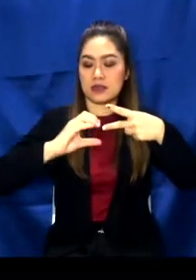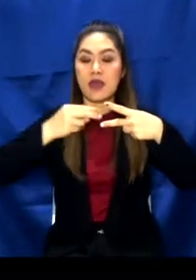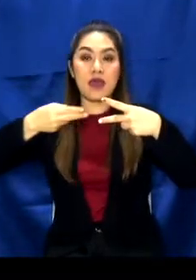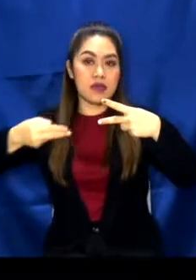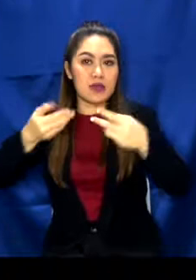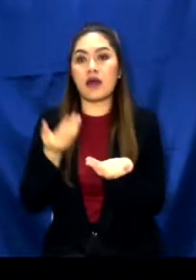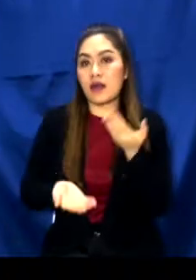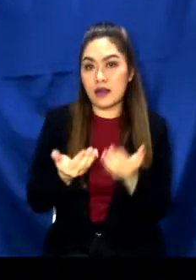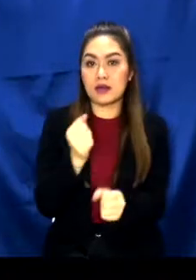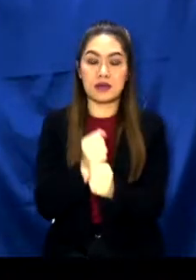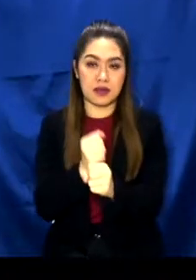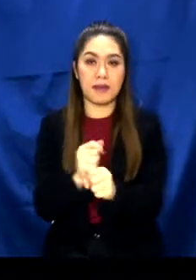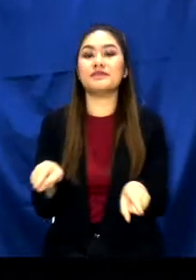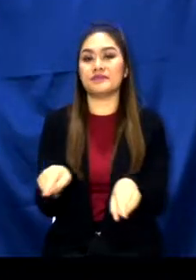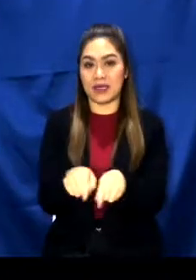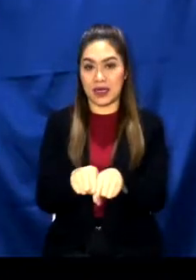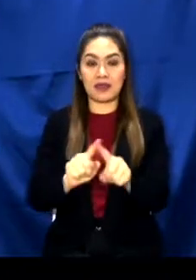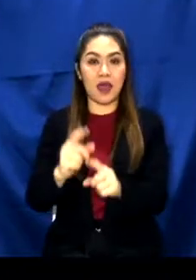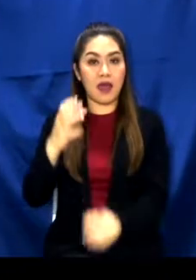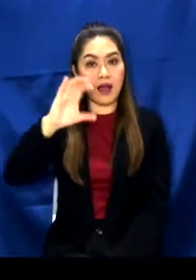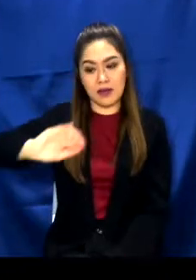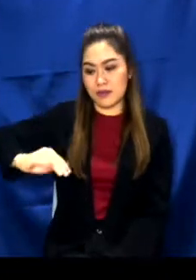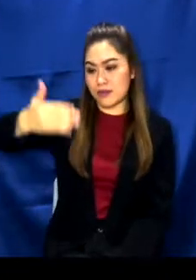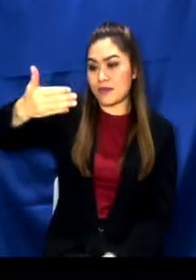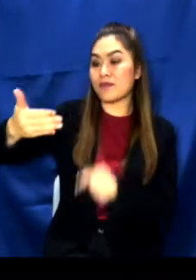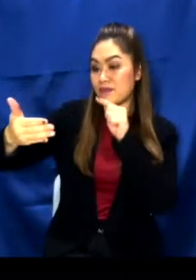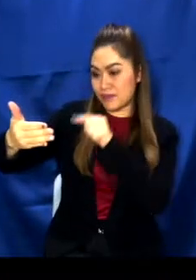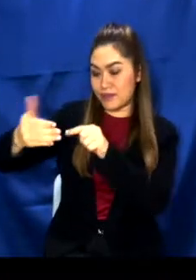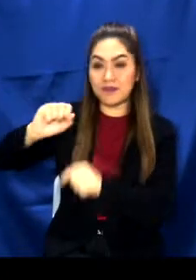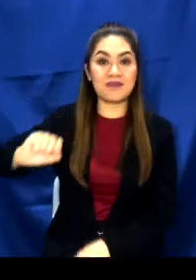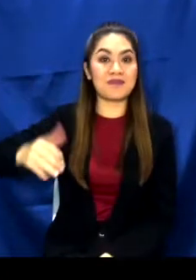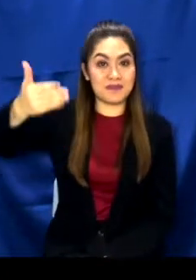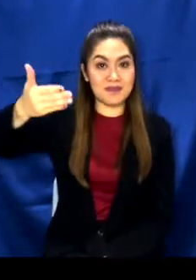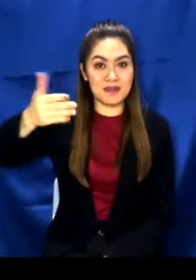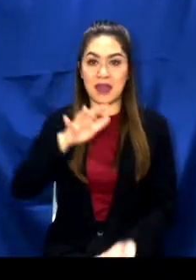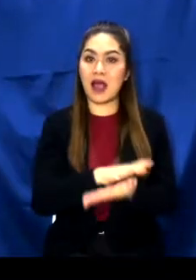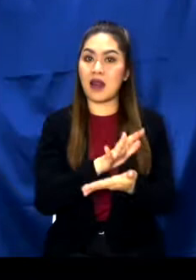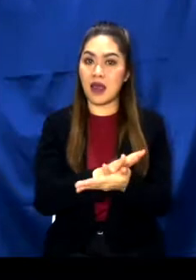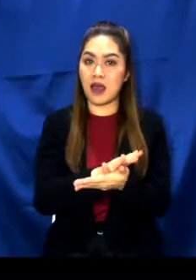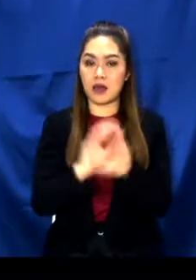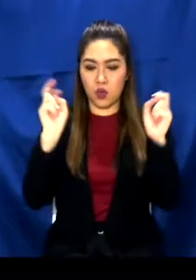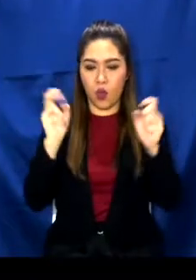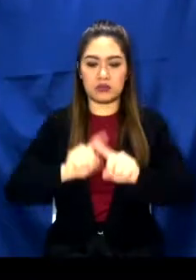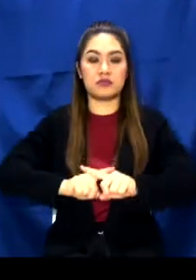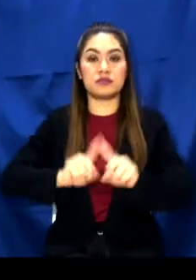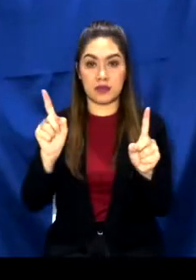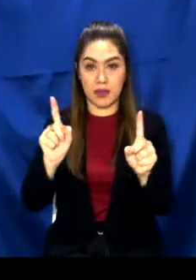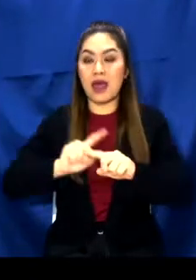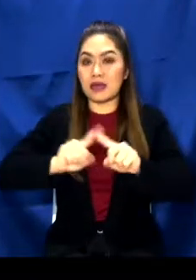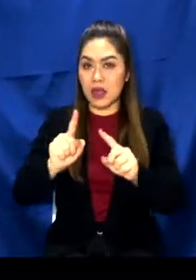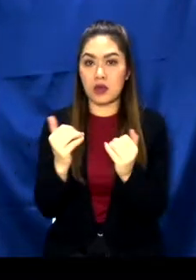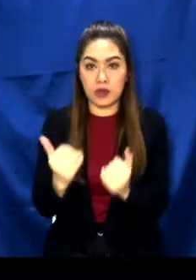ไหนก็ได้เหมือนกันแต่ว่าหน้าจอนะคะแล้วก็การตั้งค่ากระดาษตรงเนี้ยมันจะไม่เหมือนกันแต่ว่ามุมท